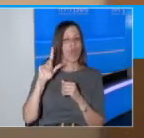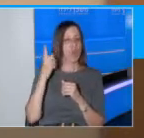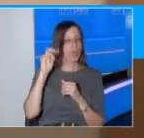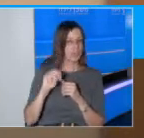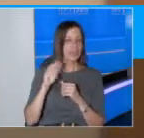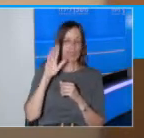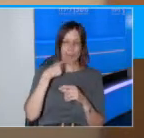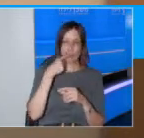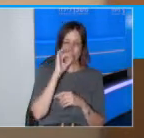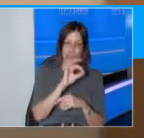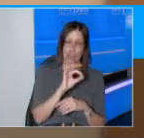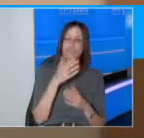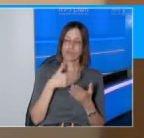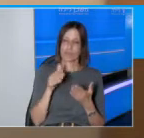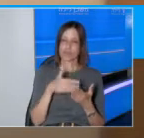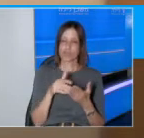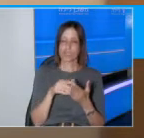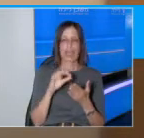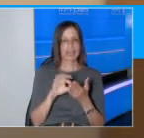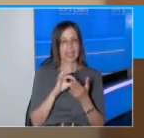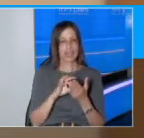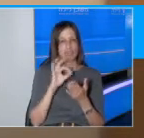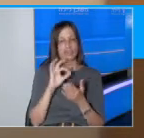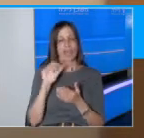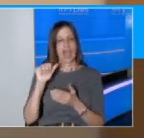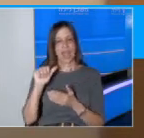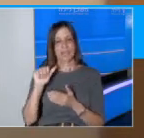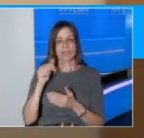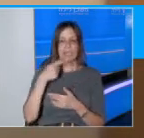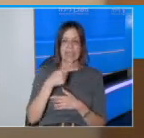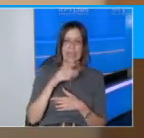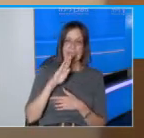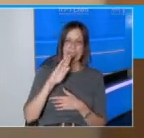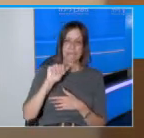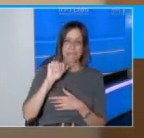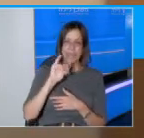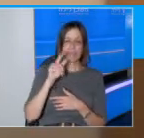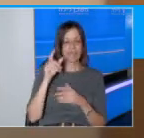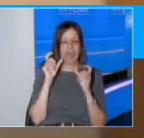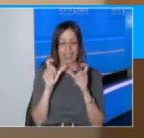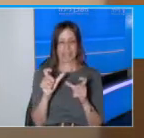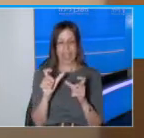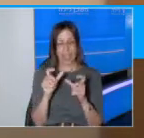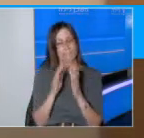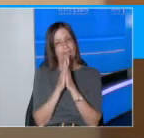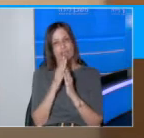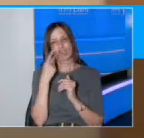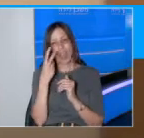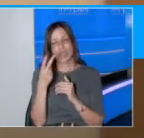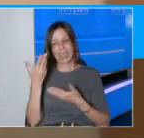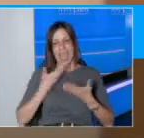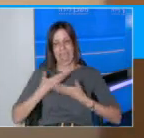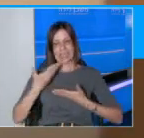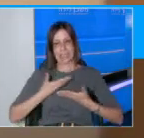זה גם ממשיך את התכתובות שהוצקו של אבי גבאי, ובעצם ההגנה מבקשת להראות